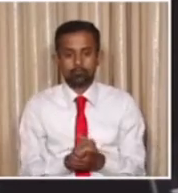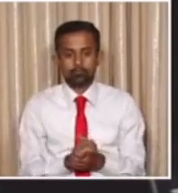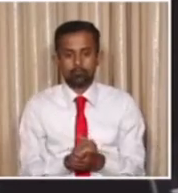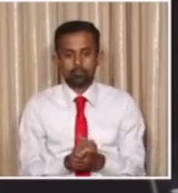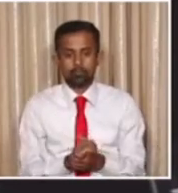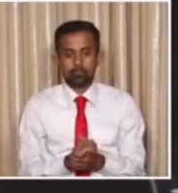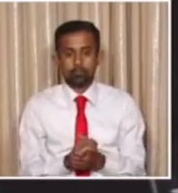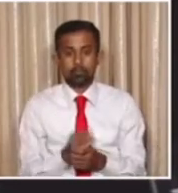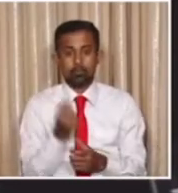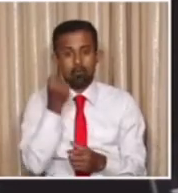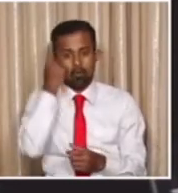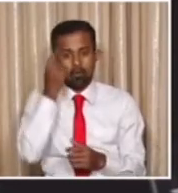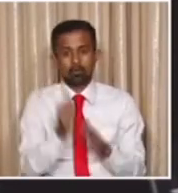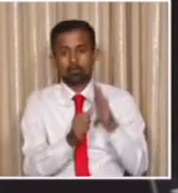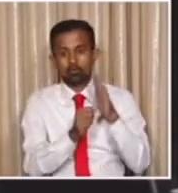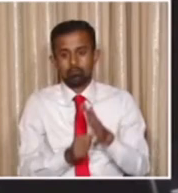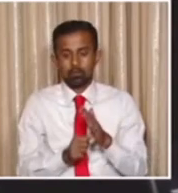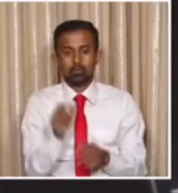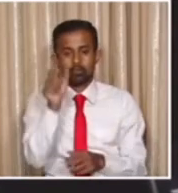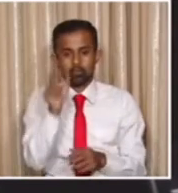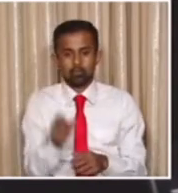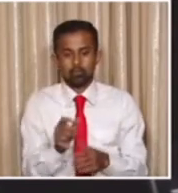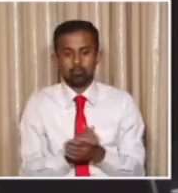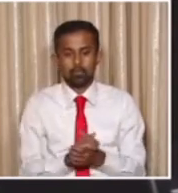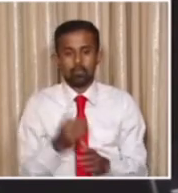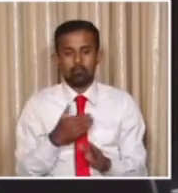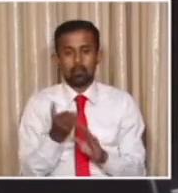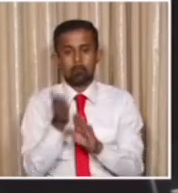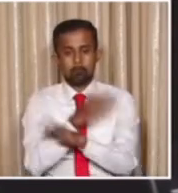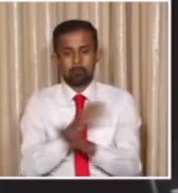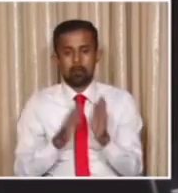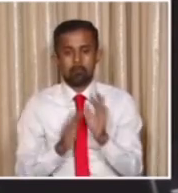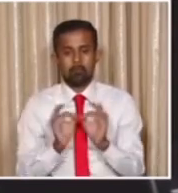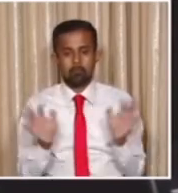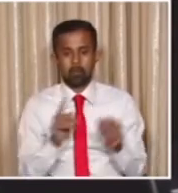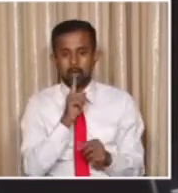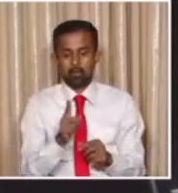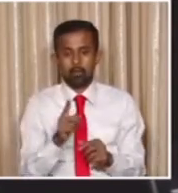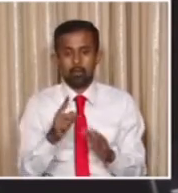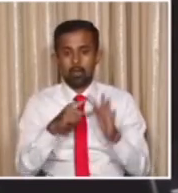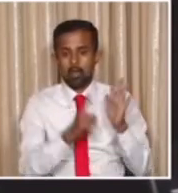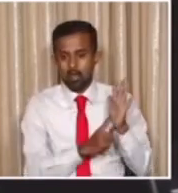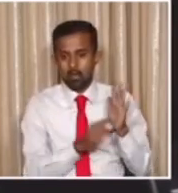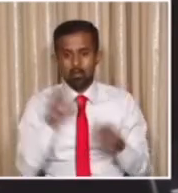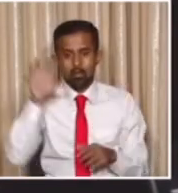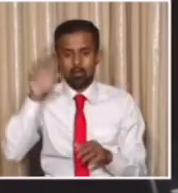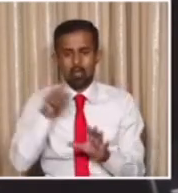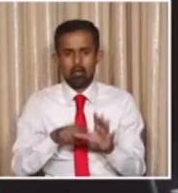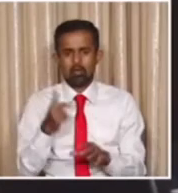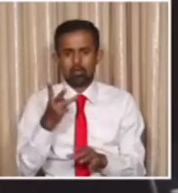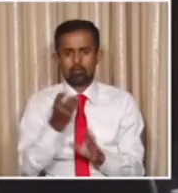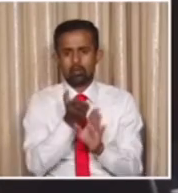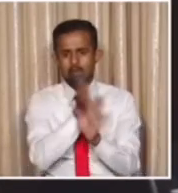ඒ අධිපති මතයට යටත් වෙච්ච මිනිස්සු මම මීට කලිනුත් ජනමාධ්‍ය මගෙන් කියලා තියෙනවා එල් සැල්ල දෝරය දැන්ට අවුරුදු කීපයකට